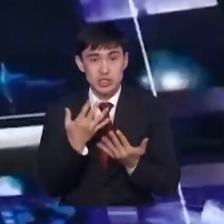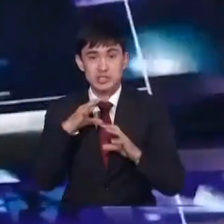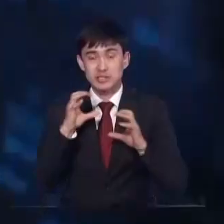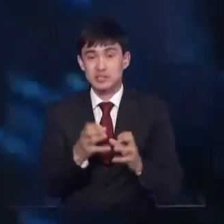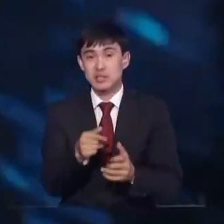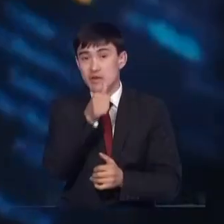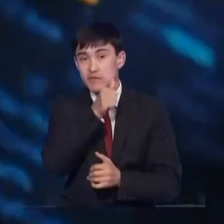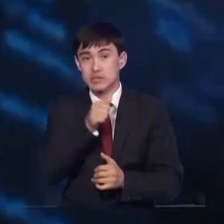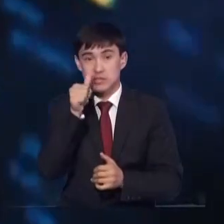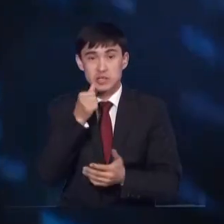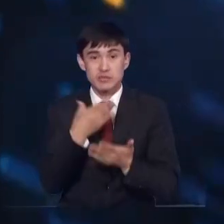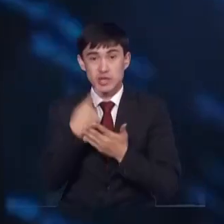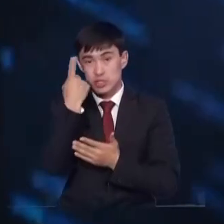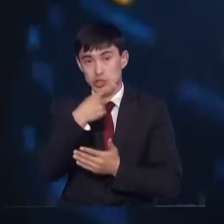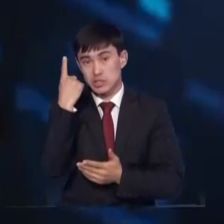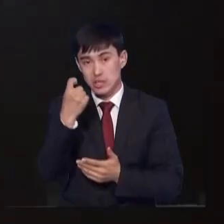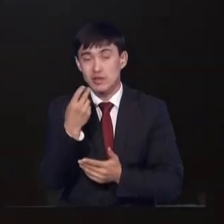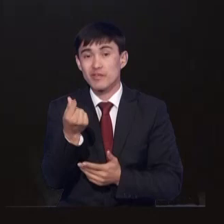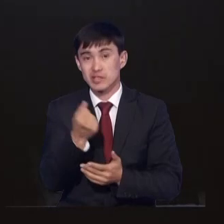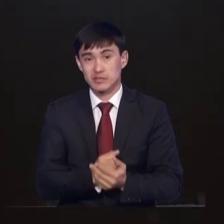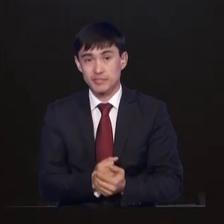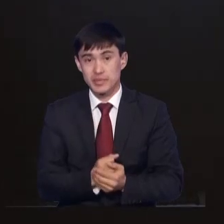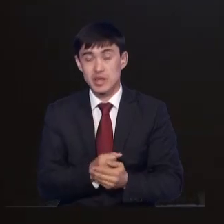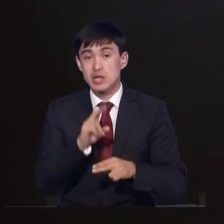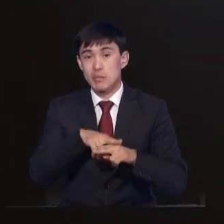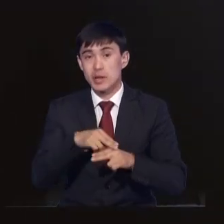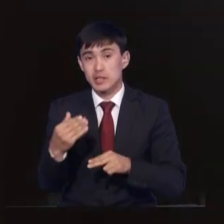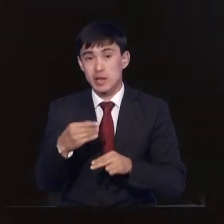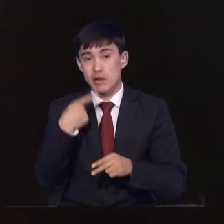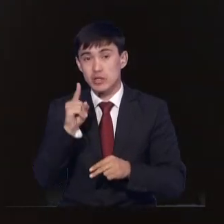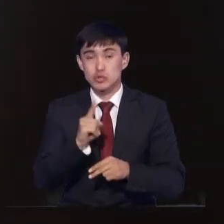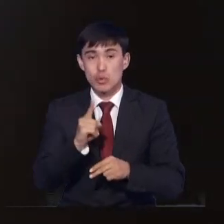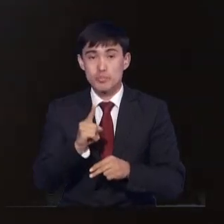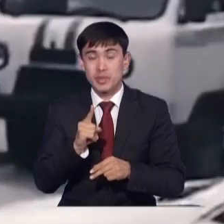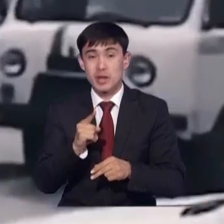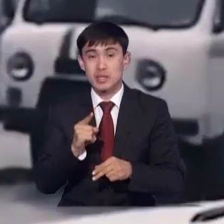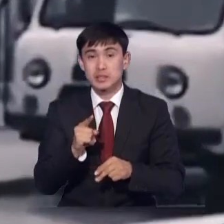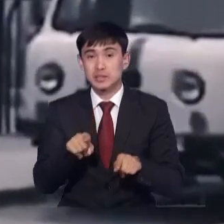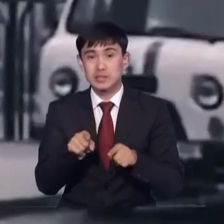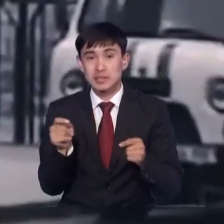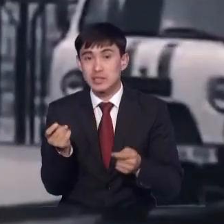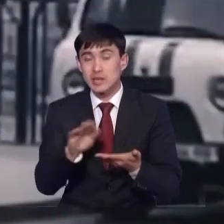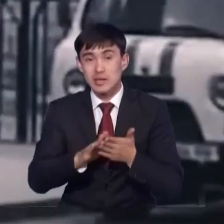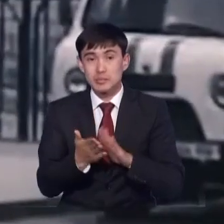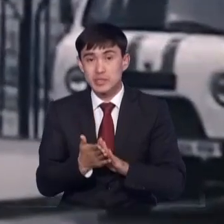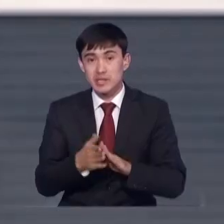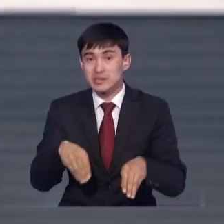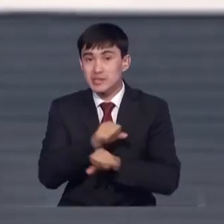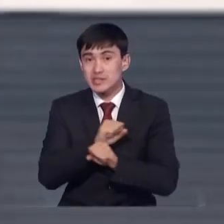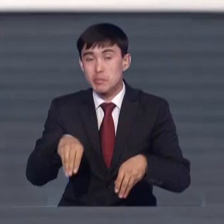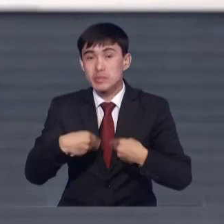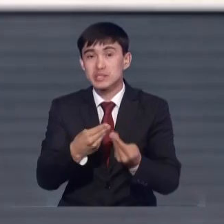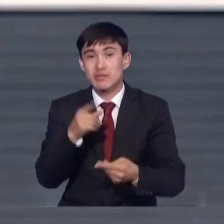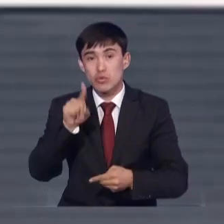сохранению конфиденциальности своих личных данных и финансов стражи порядка подчеркивают что ни при каких обстоятельствах нельзя